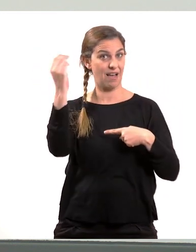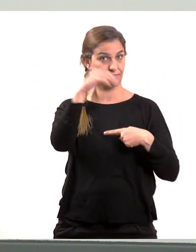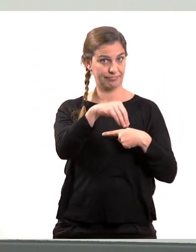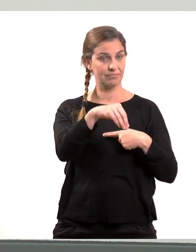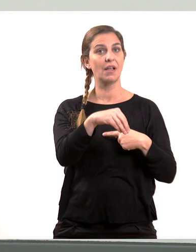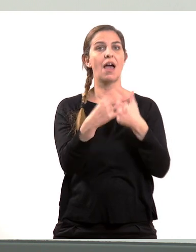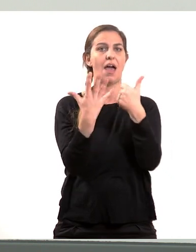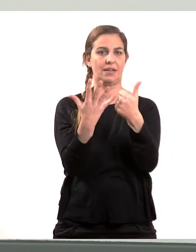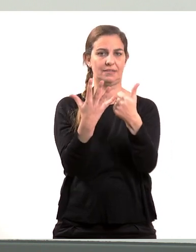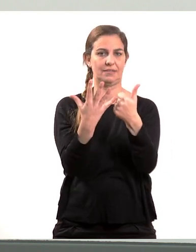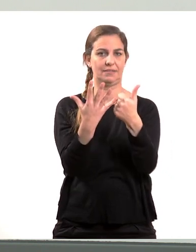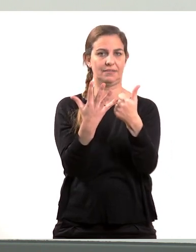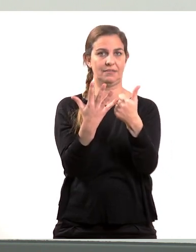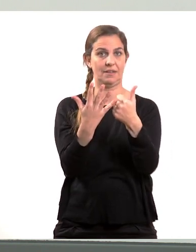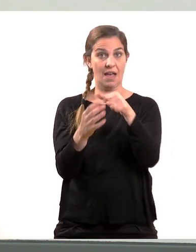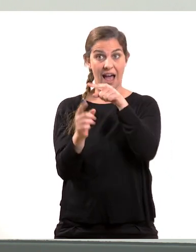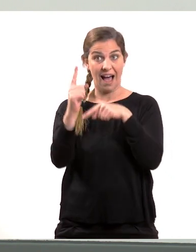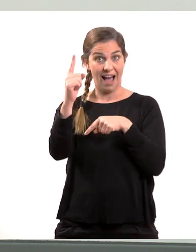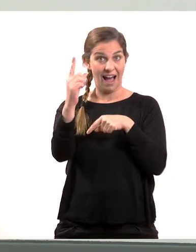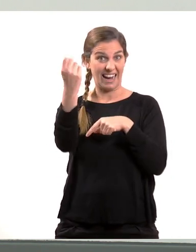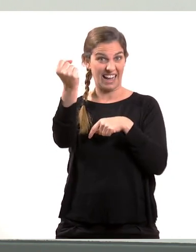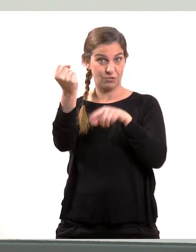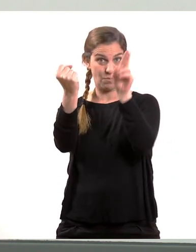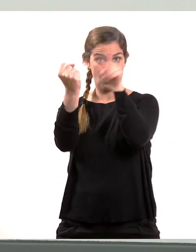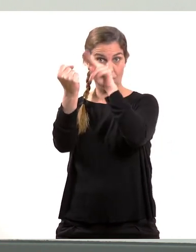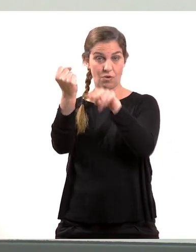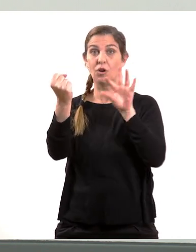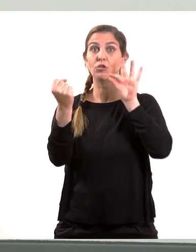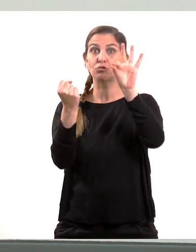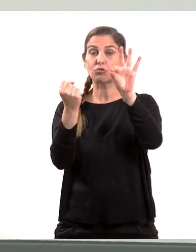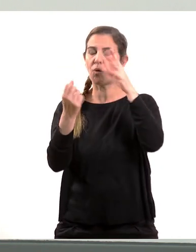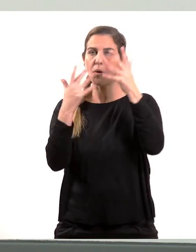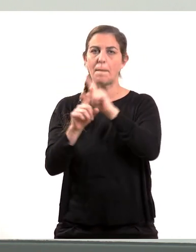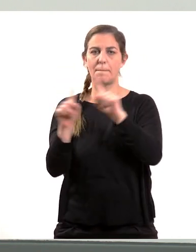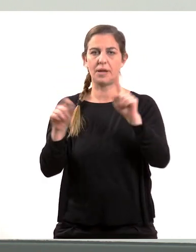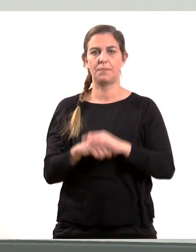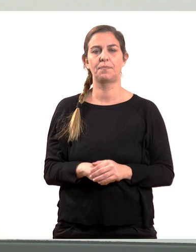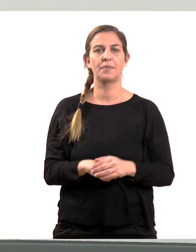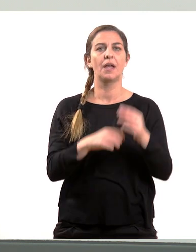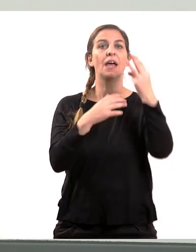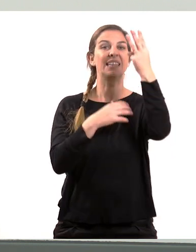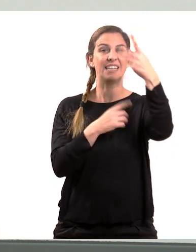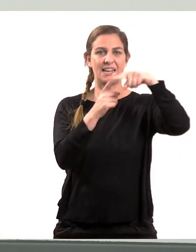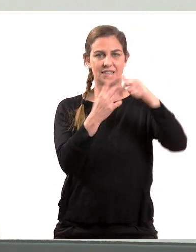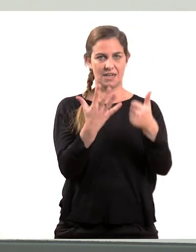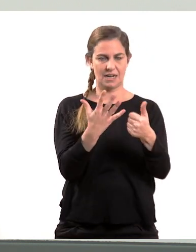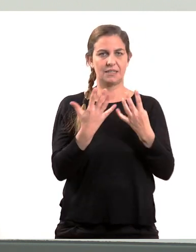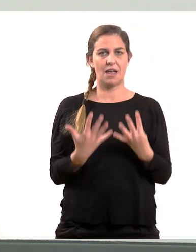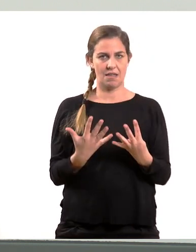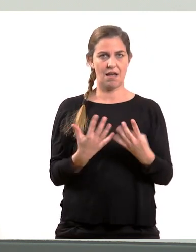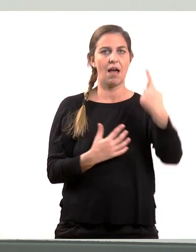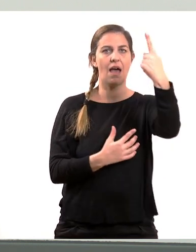6. Βλέπετε, το σβήνω για να μην μπερδεύομαι και το ξαναβάλω πάλι. 3 και 6, 9. 1 και